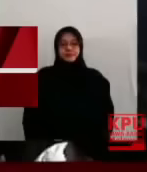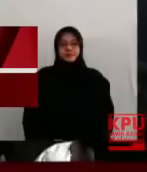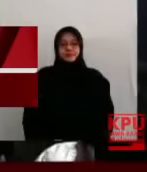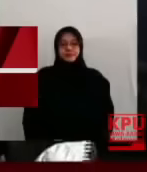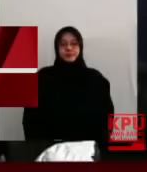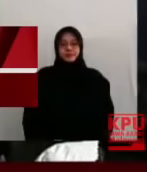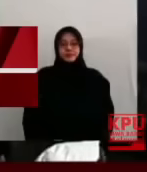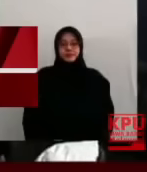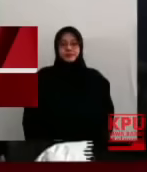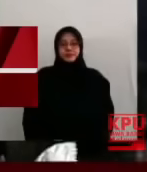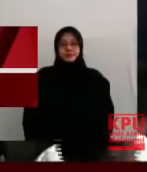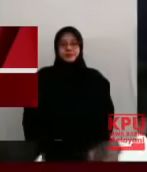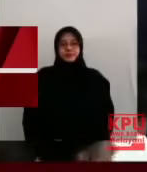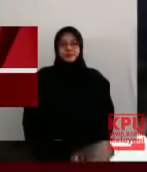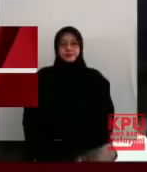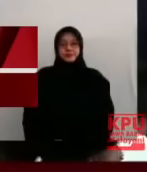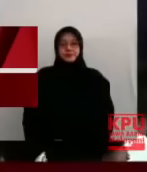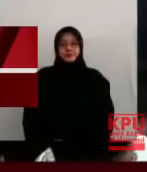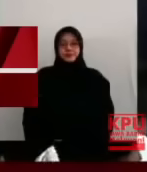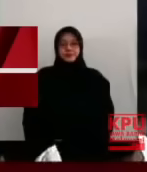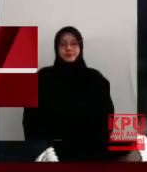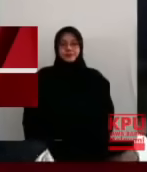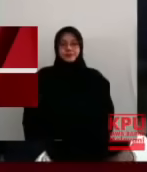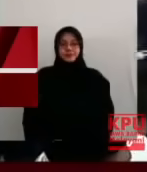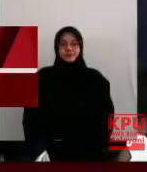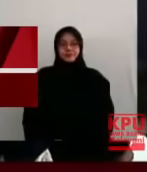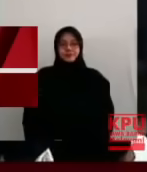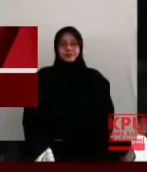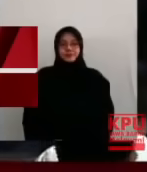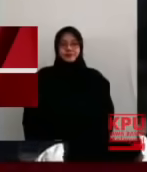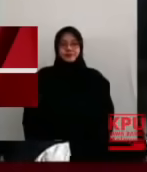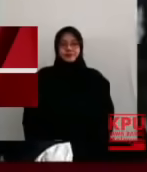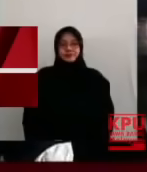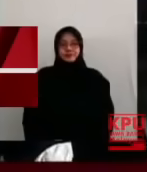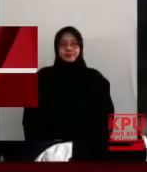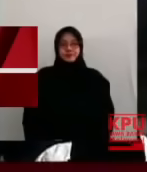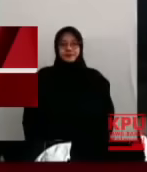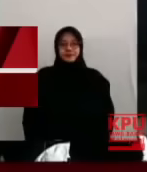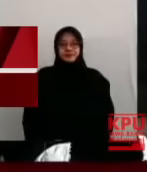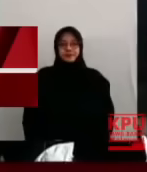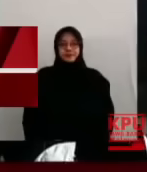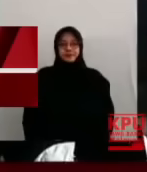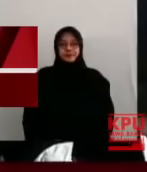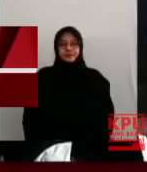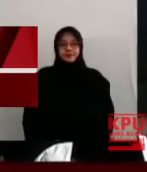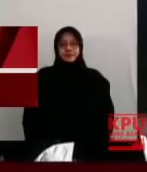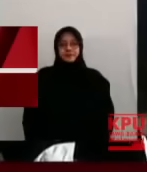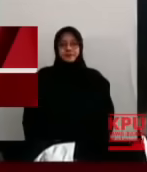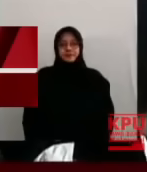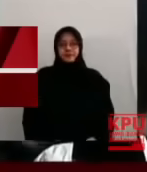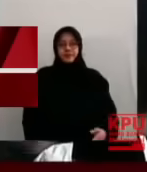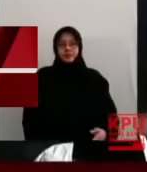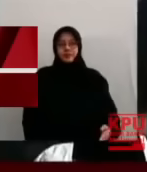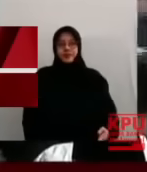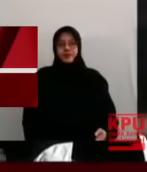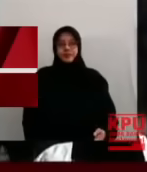KPU Jawa Barat selanjutnya pasangan tersebut melakukan kirap 27 kreasi seni yang